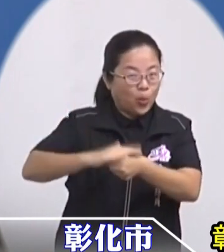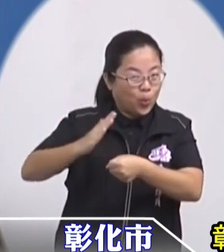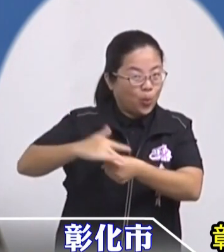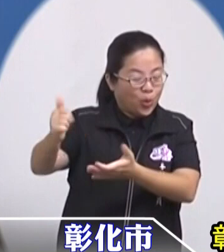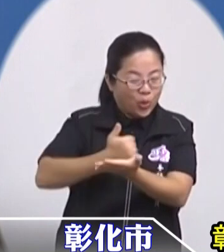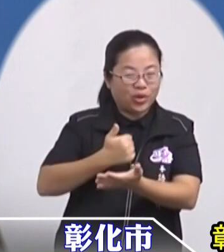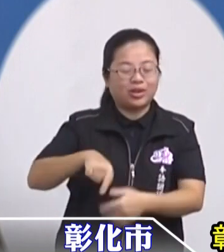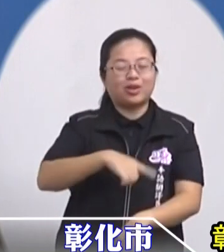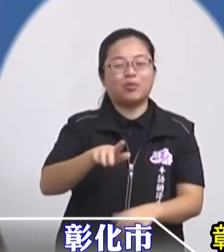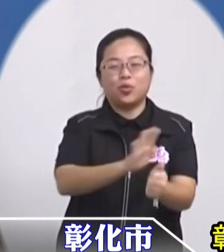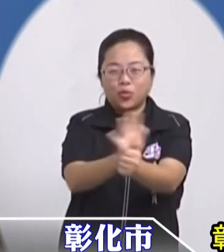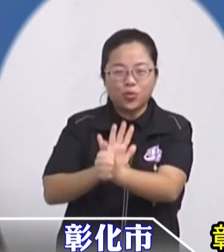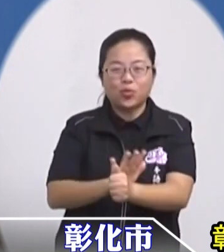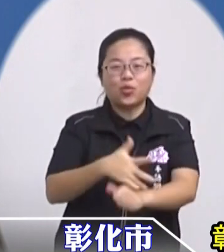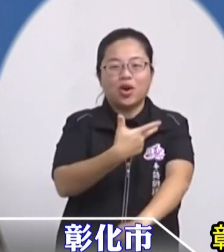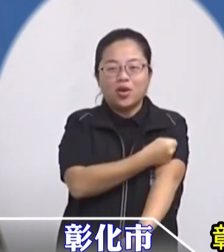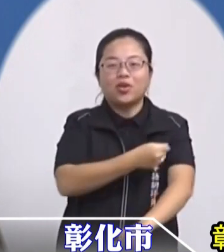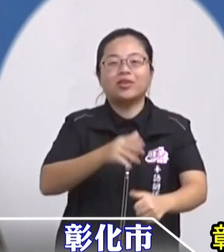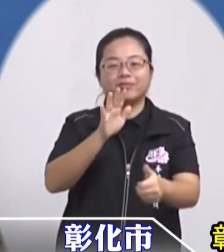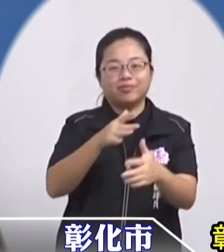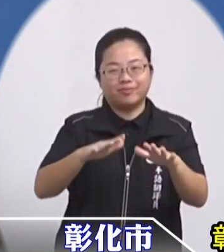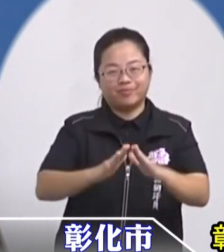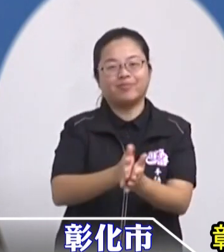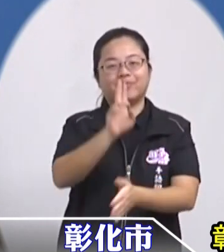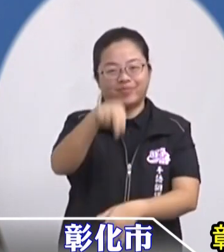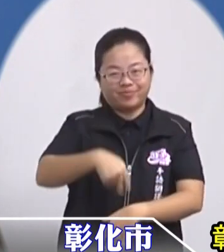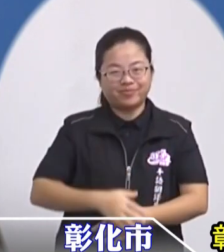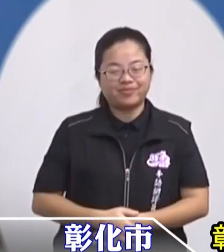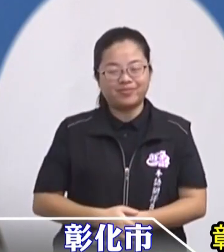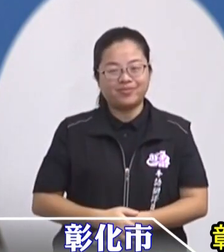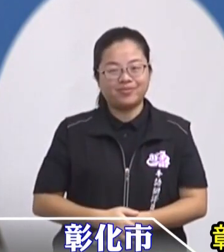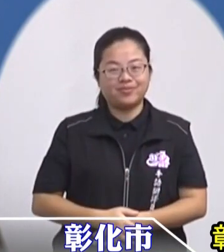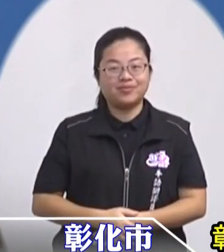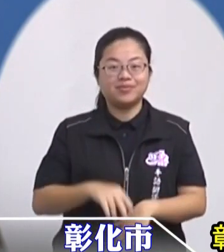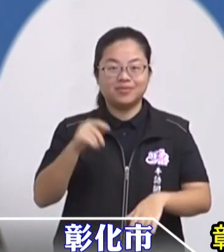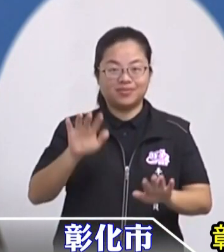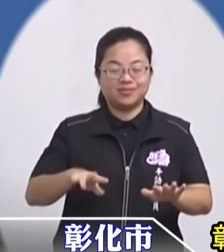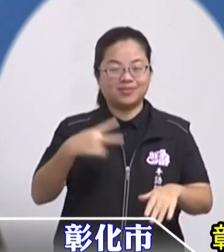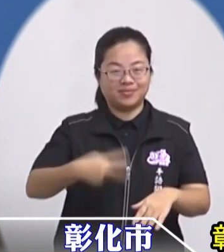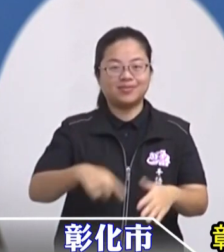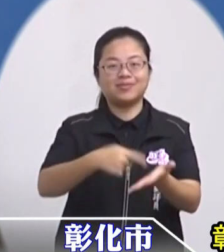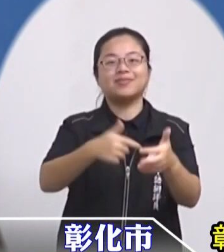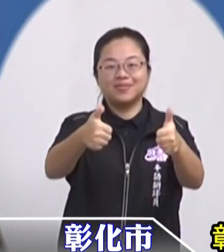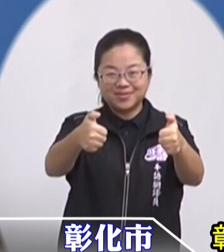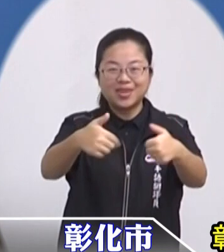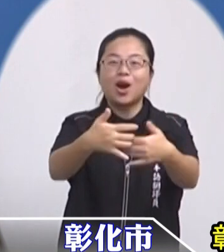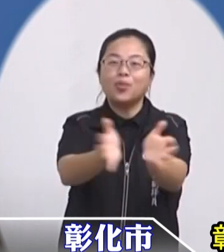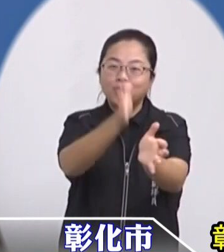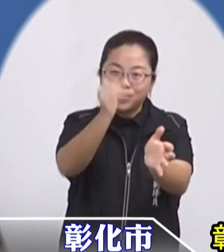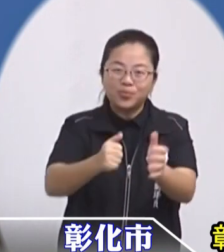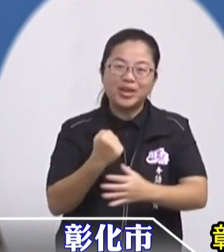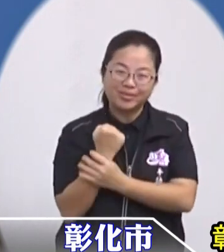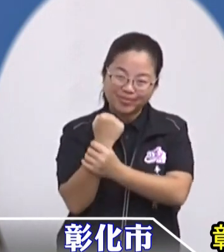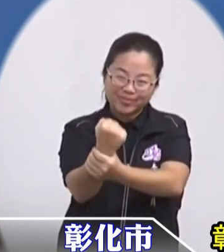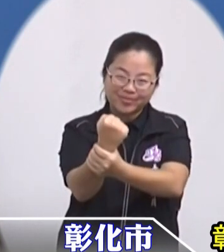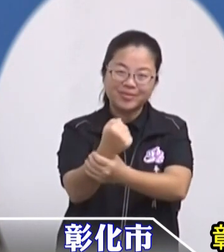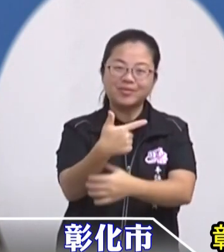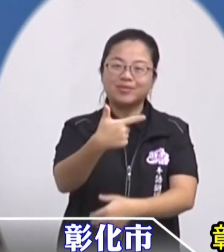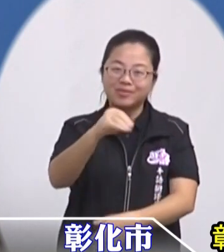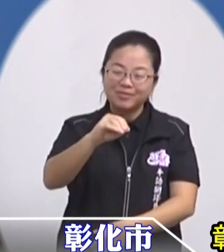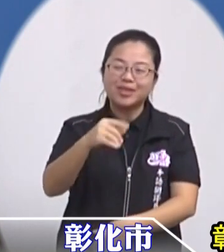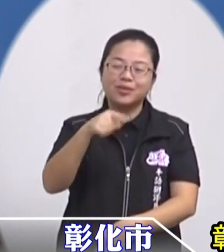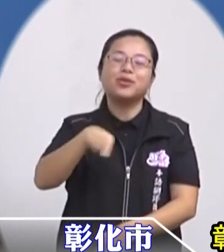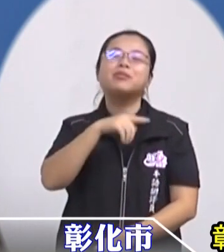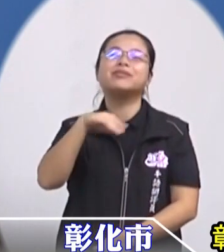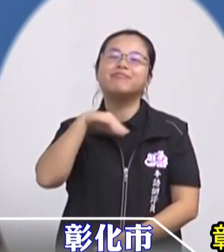了，我们就可以跟很多的乡亲继续来做施打哈啊，所以我们要在这边要再次的谢谢部长的一个支持，6万剂我